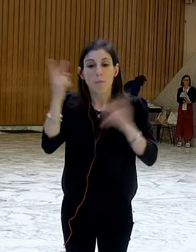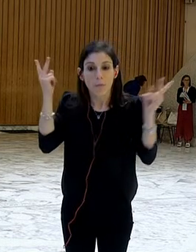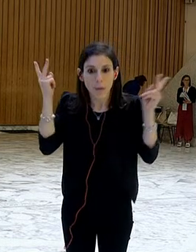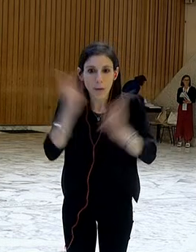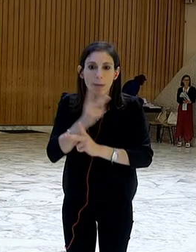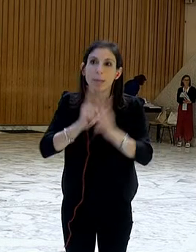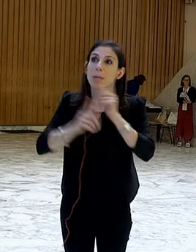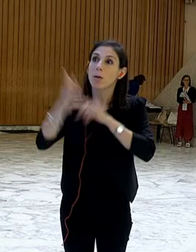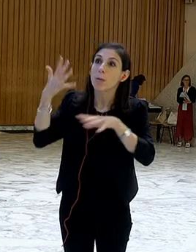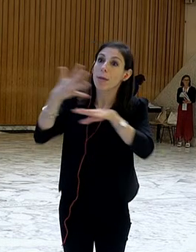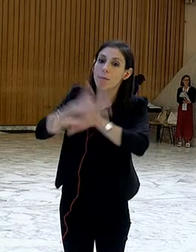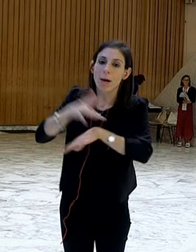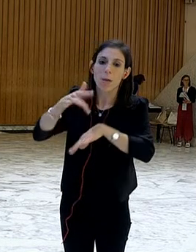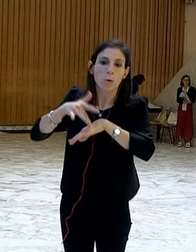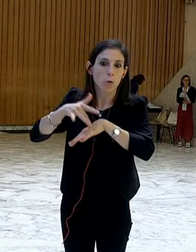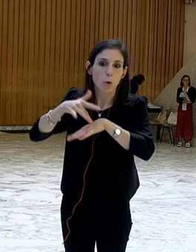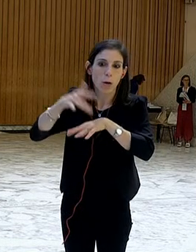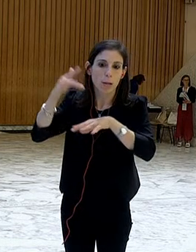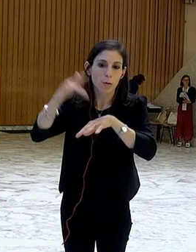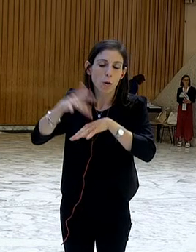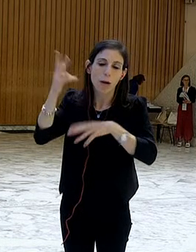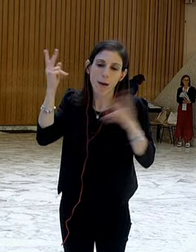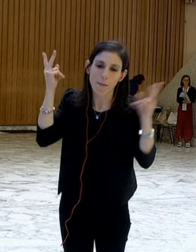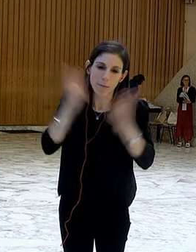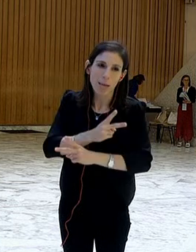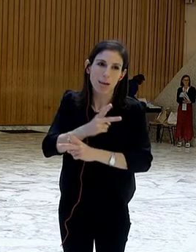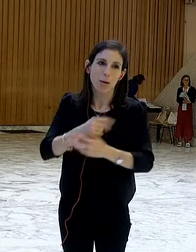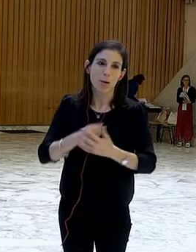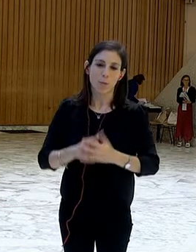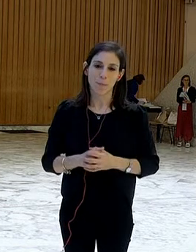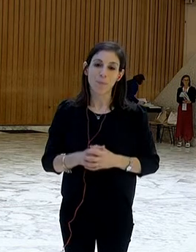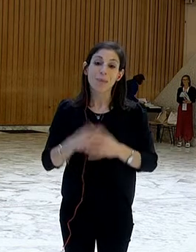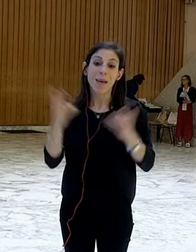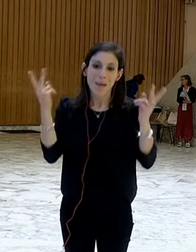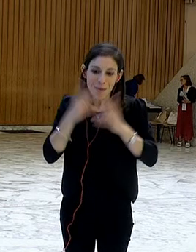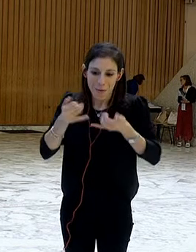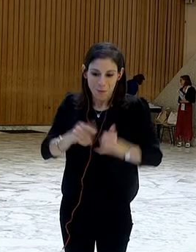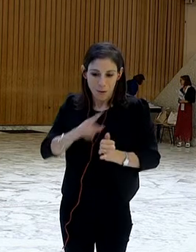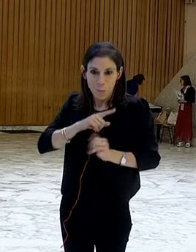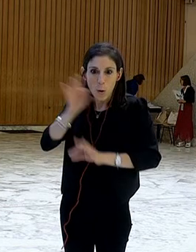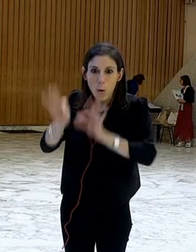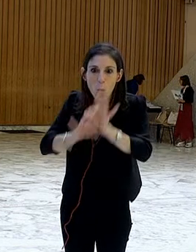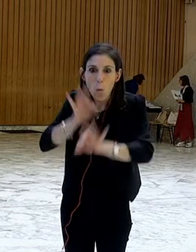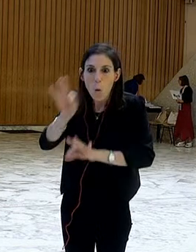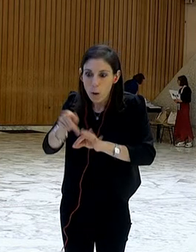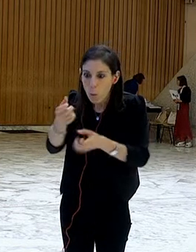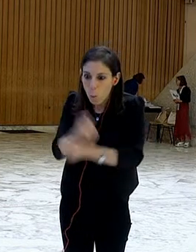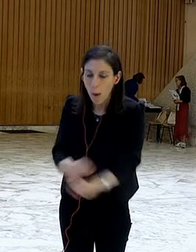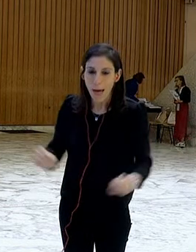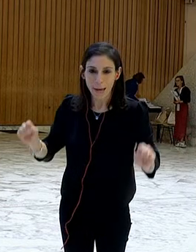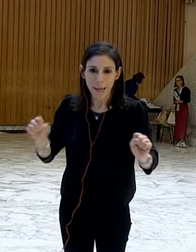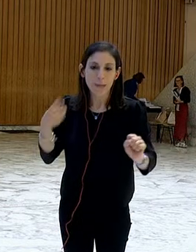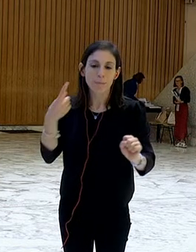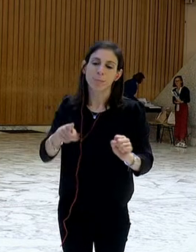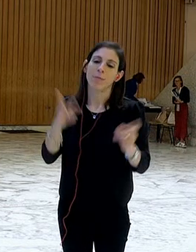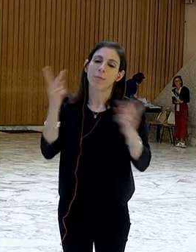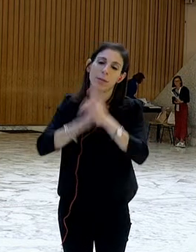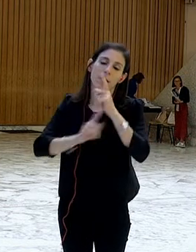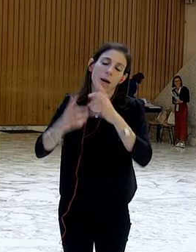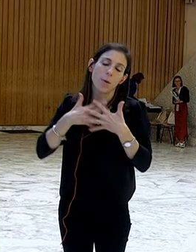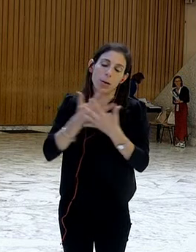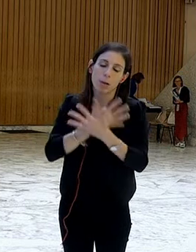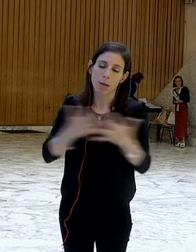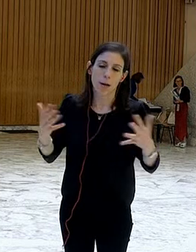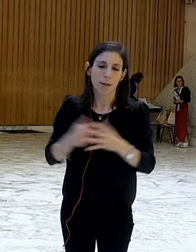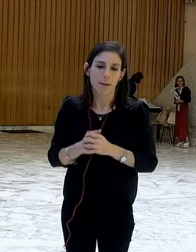amour pour ses enfants. Car l'enfant a été soigné et a pu guérir. Convaincu par son amour et